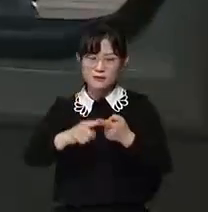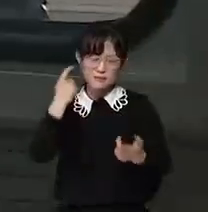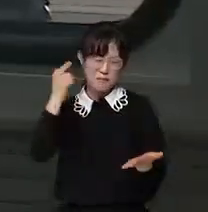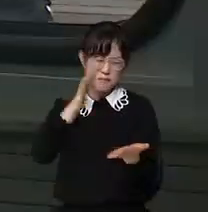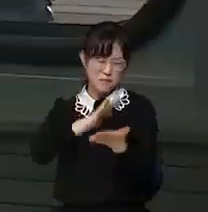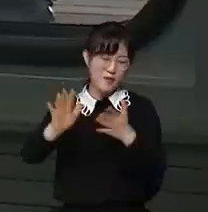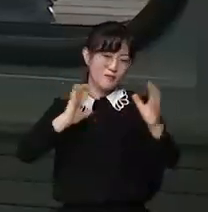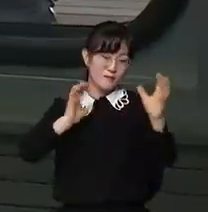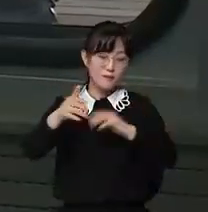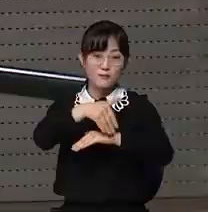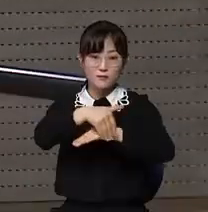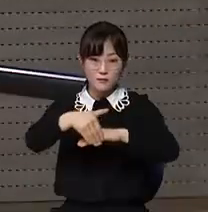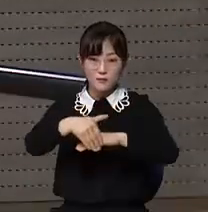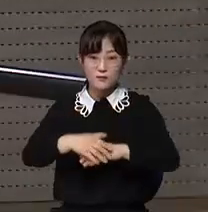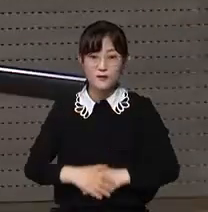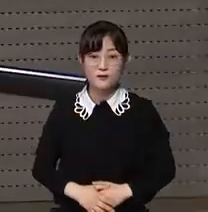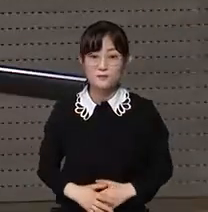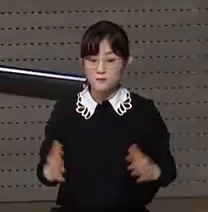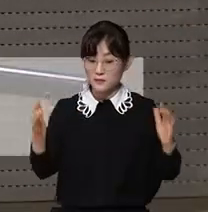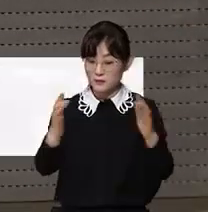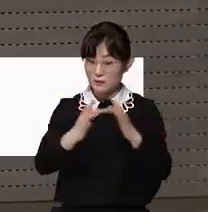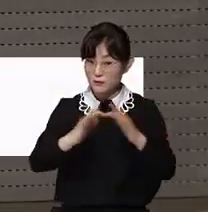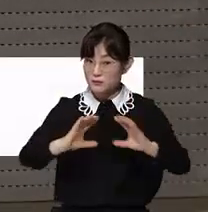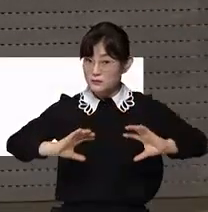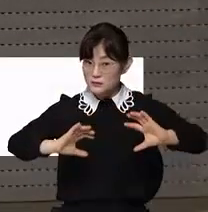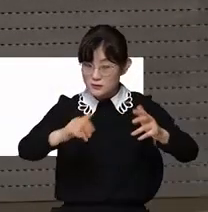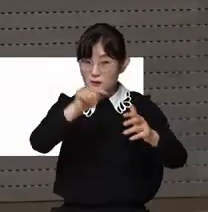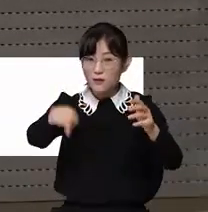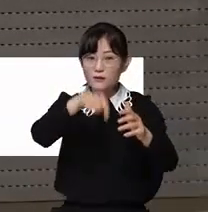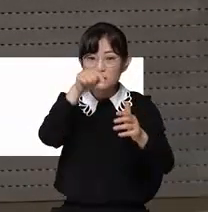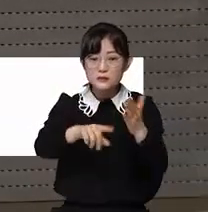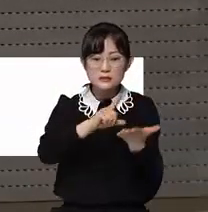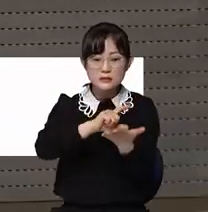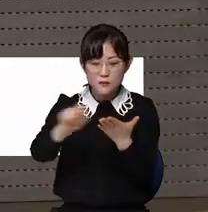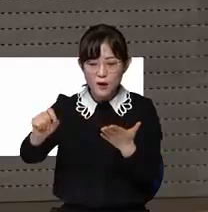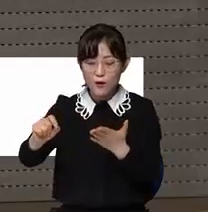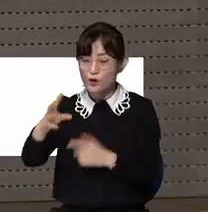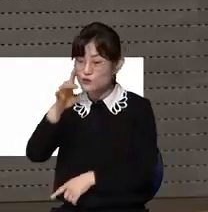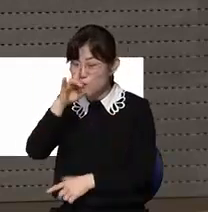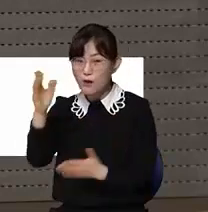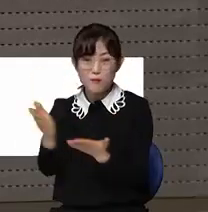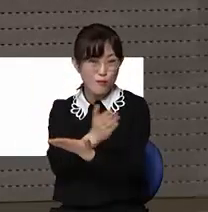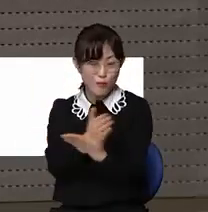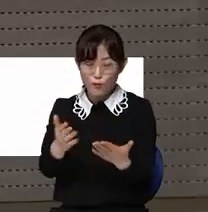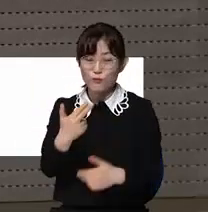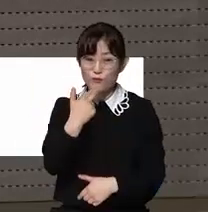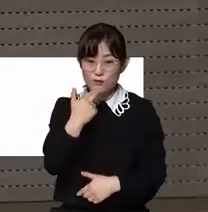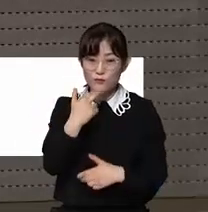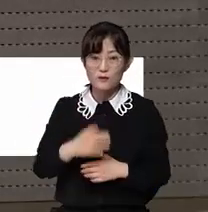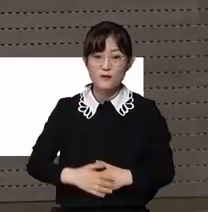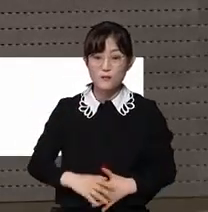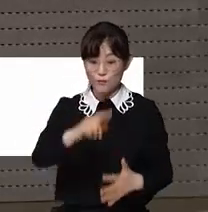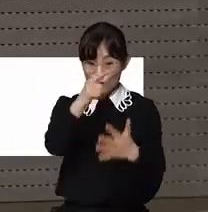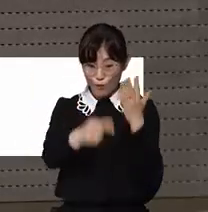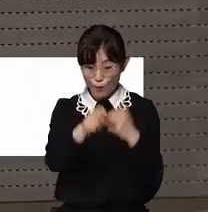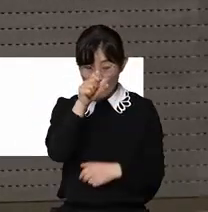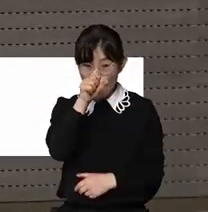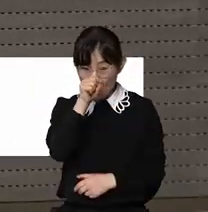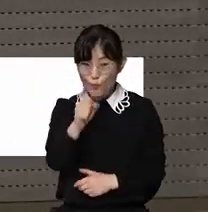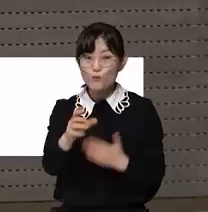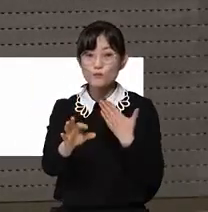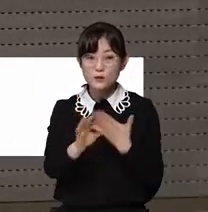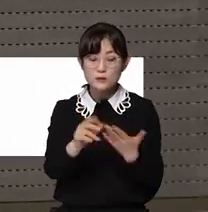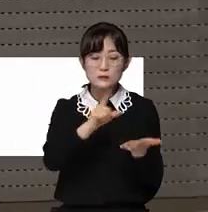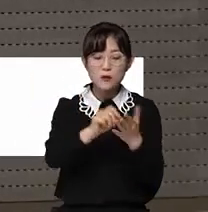예정입니다 인터넷 세상에서 변방과 중앙의 경계는 없습니다 컨텐츠만 좋다면 지역 방송이 곧